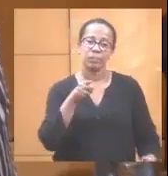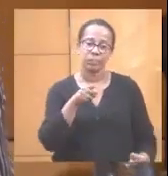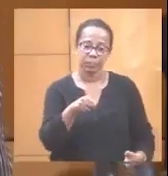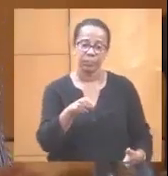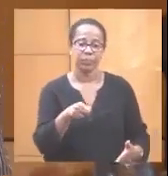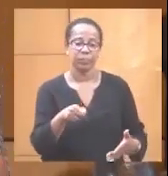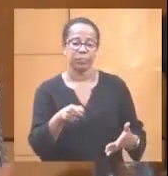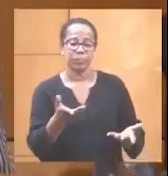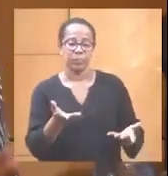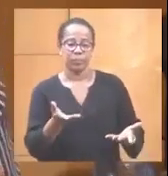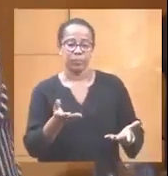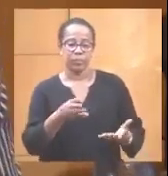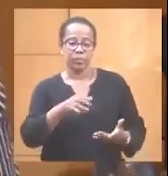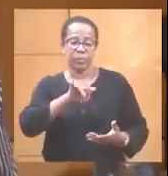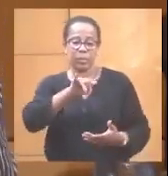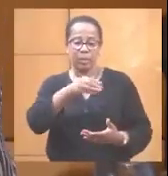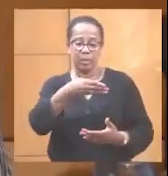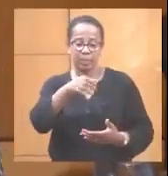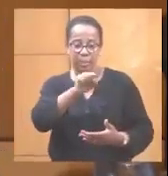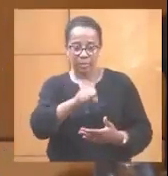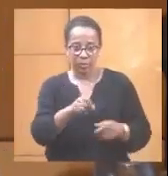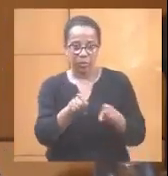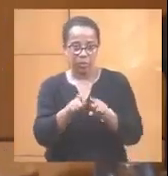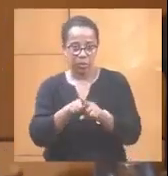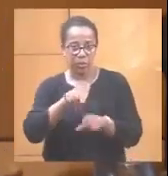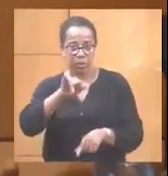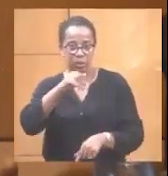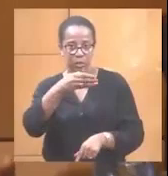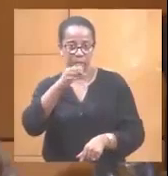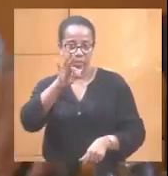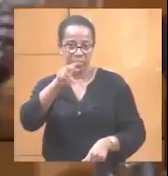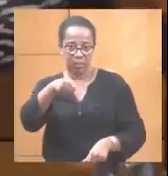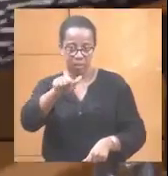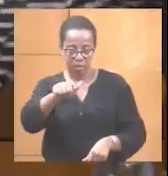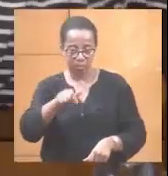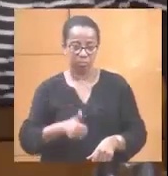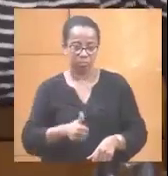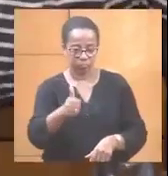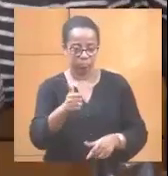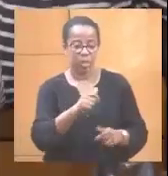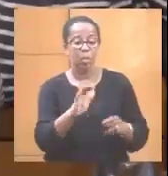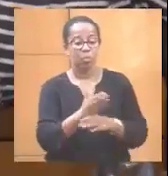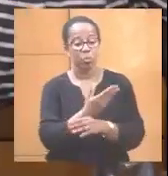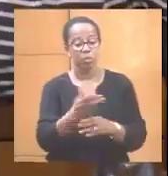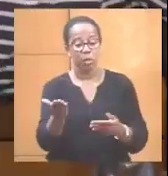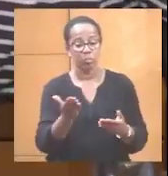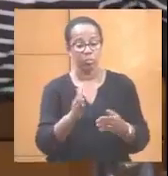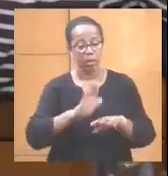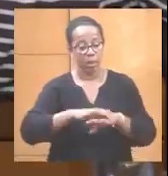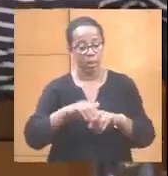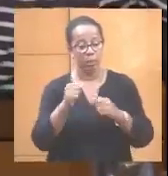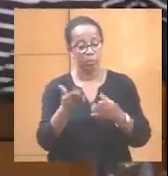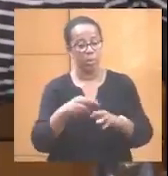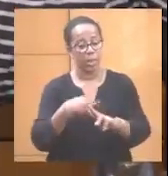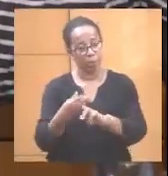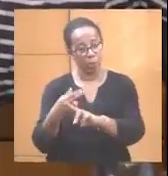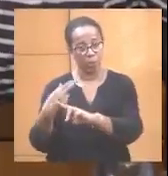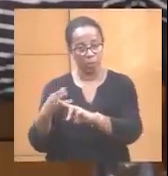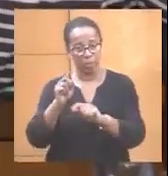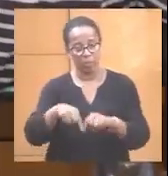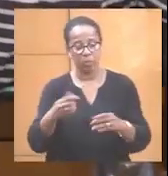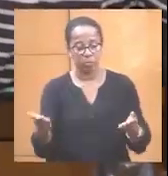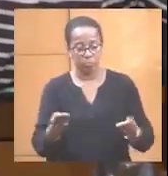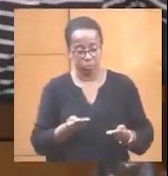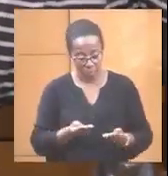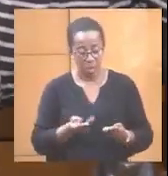les deux instituts, l'IMS et l'IMFPA, qui portent les projets, qui répondent donc aux appels de projets pour